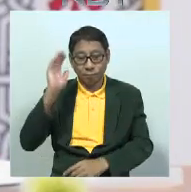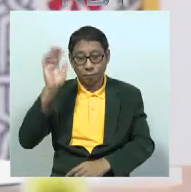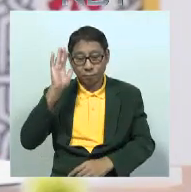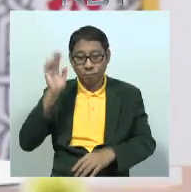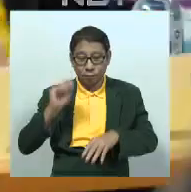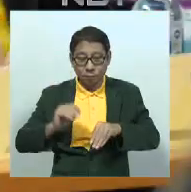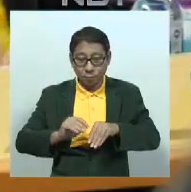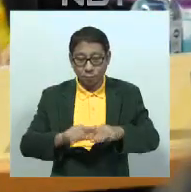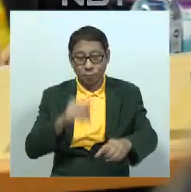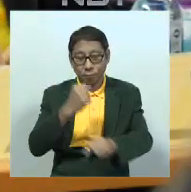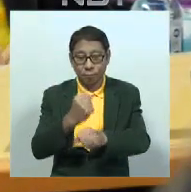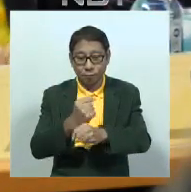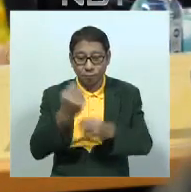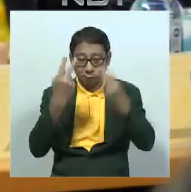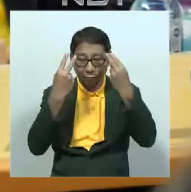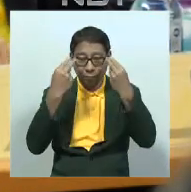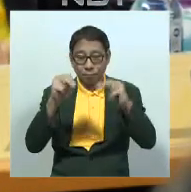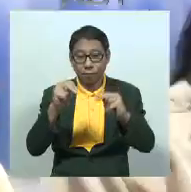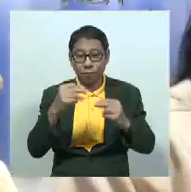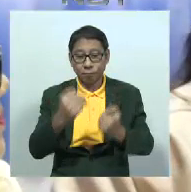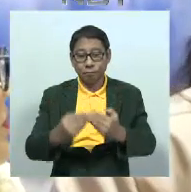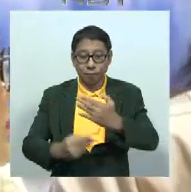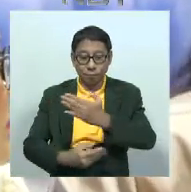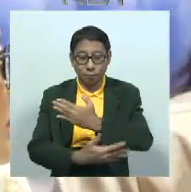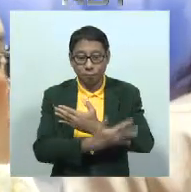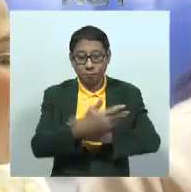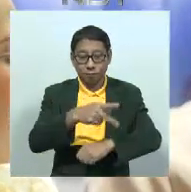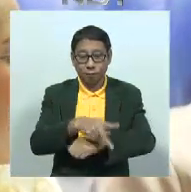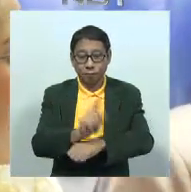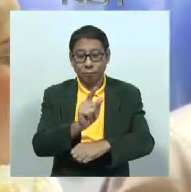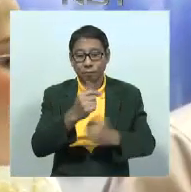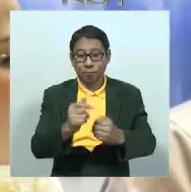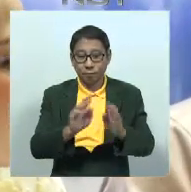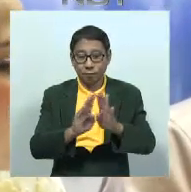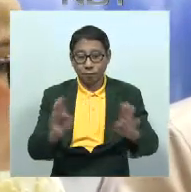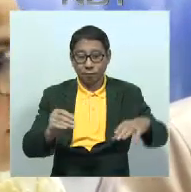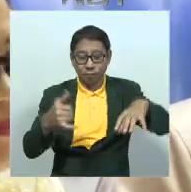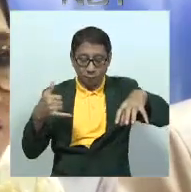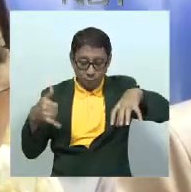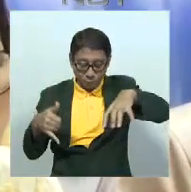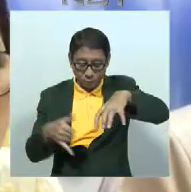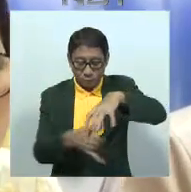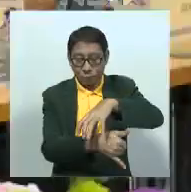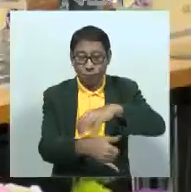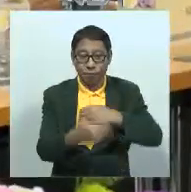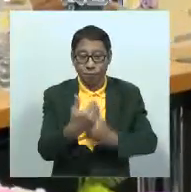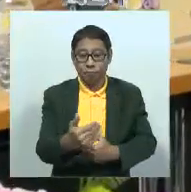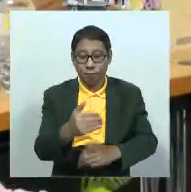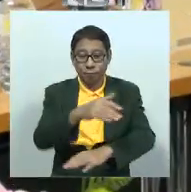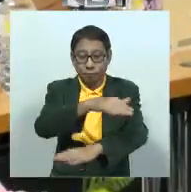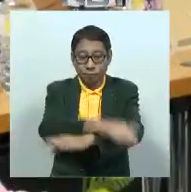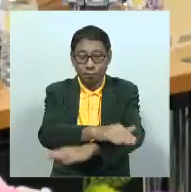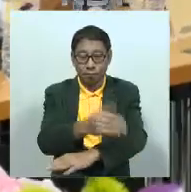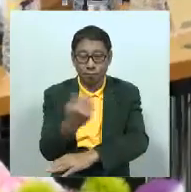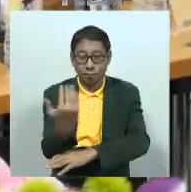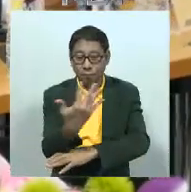พันธ์ภารกิจของนายกรัฐมนตรีในโอกาสเดินทางเป็นประธานในพิธีเปิดอุโมงค์ทางลอด5แยกฉลองและเ